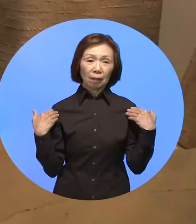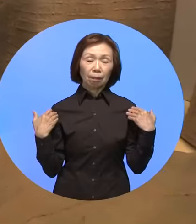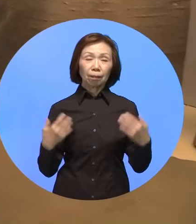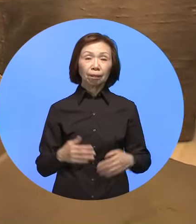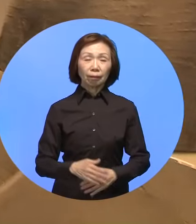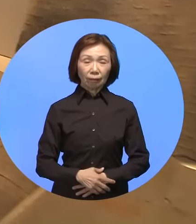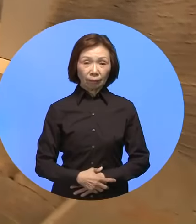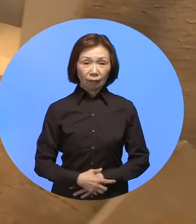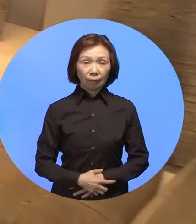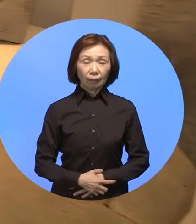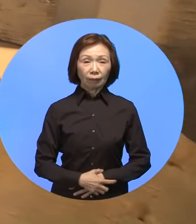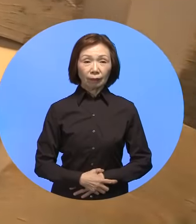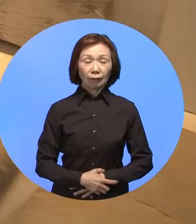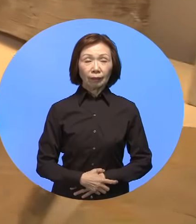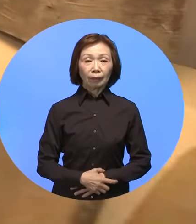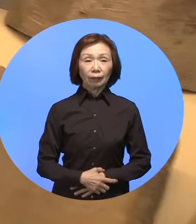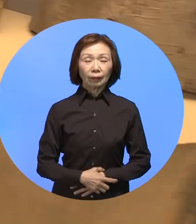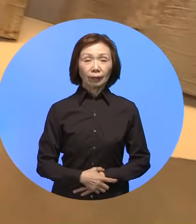おっ